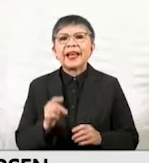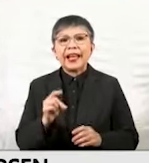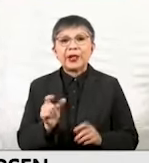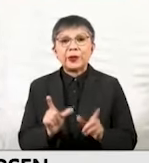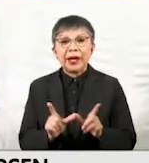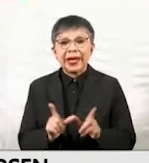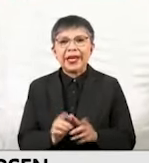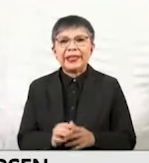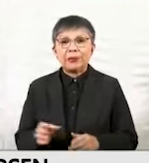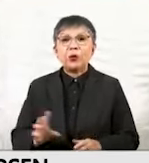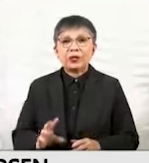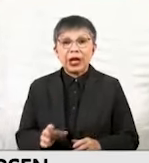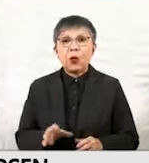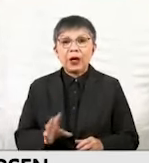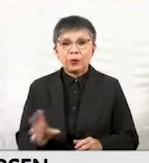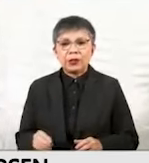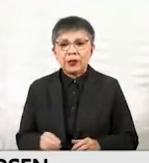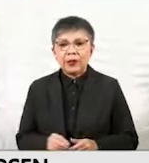Mas